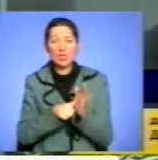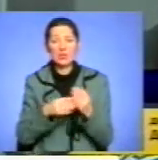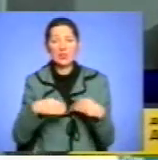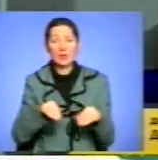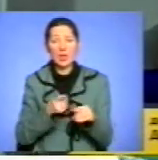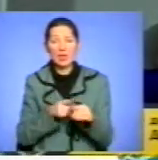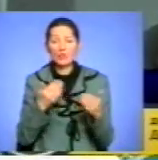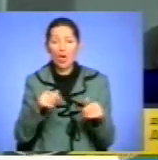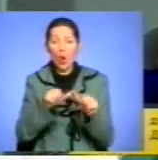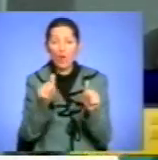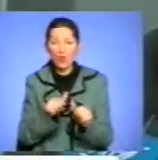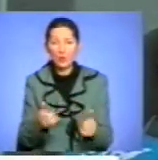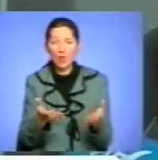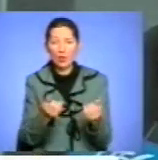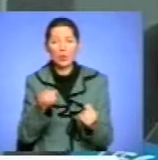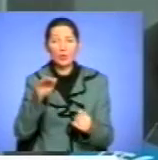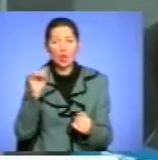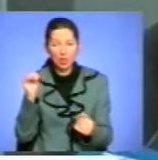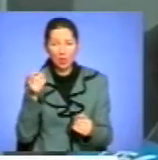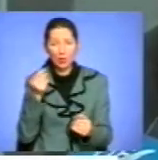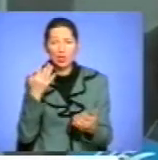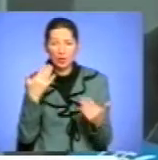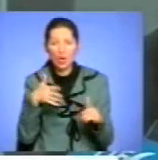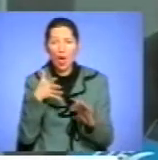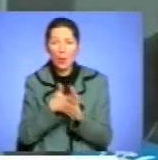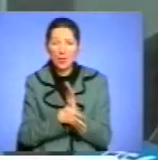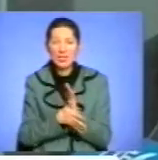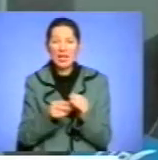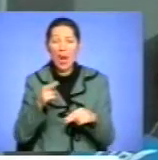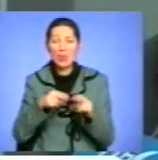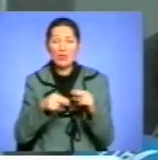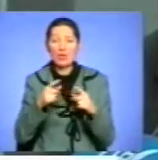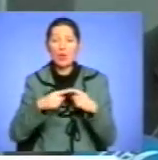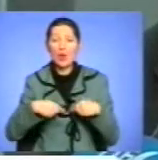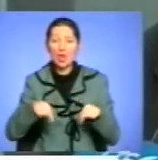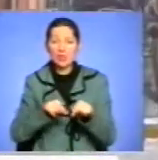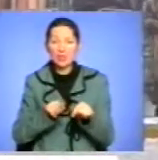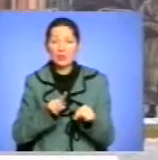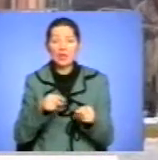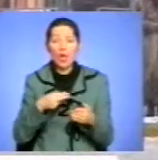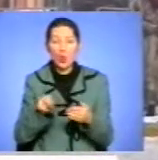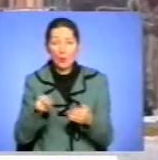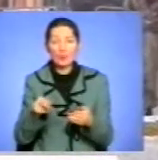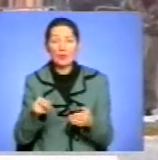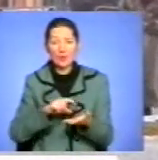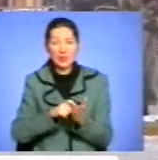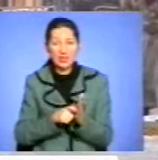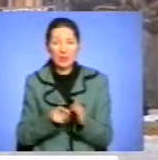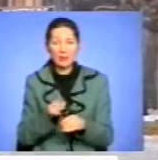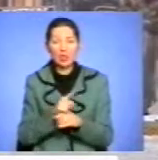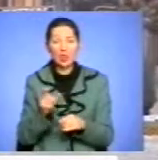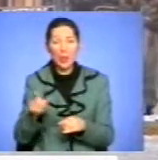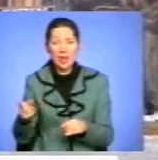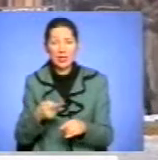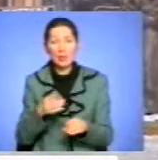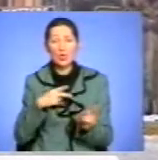отримали кредит і кошти вже оплачені будівельним організаціям за придбані квартири. Тернополяни, яких ми зустріли у